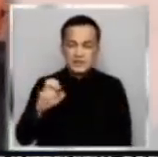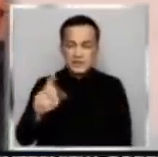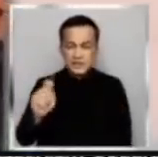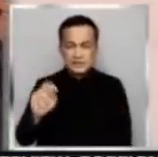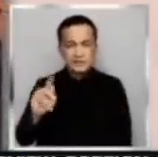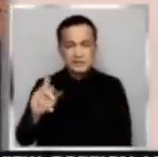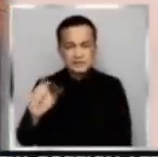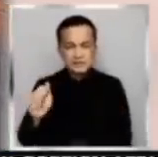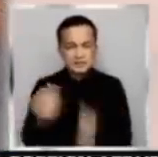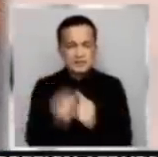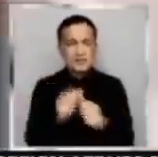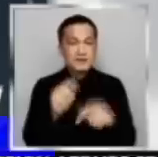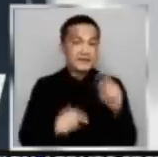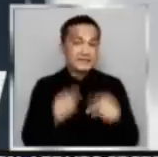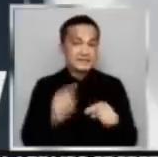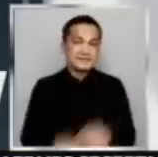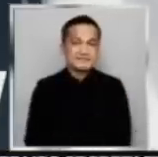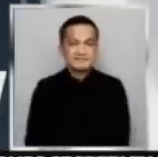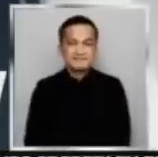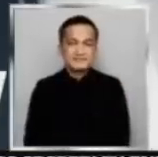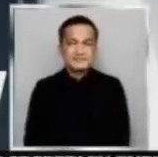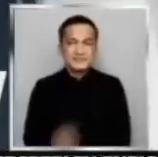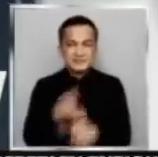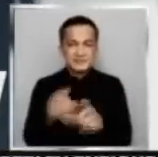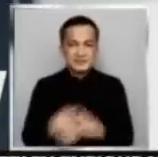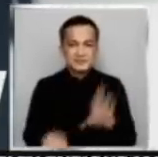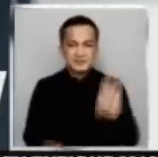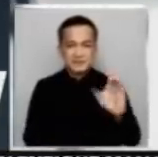friends. Kabilang sina Bea Alonzo, John